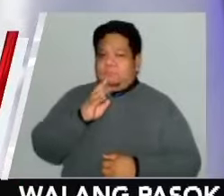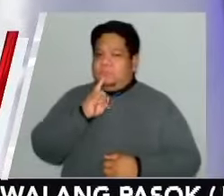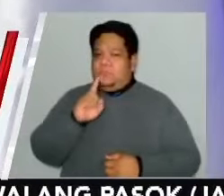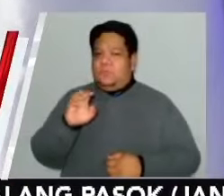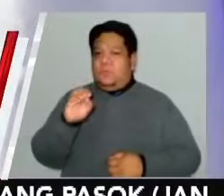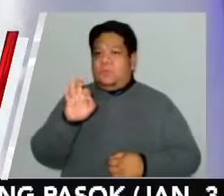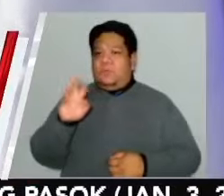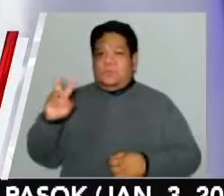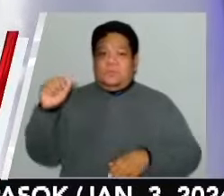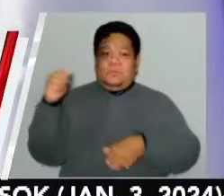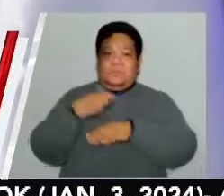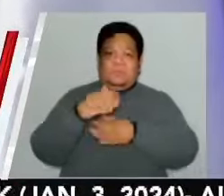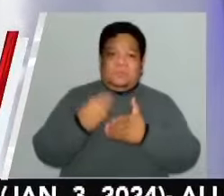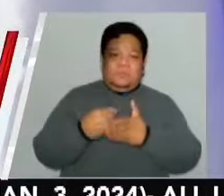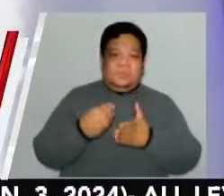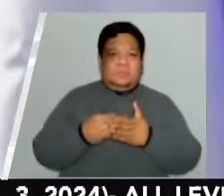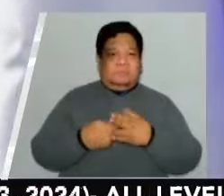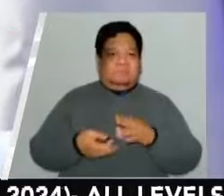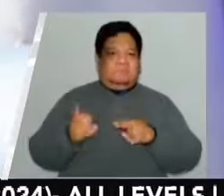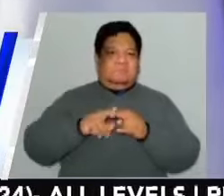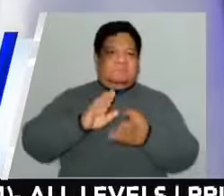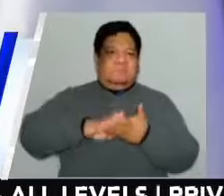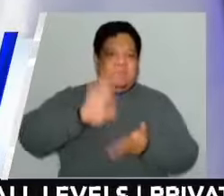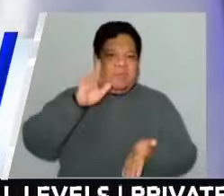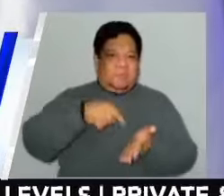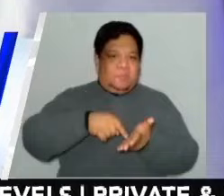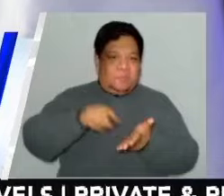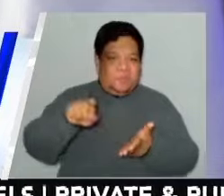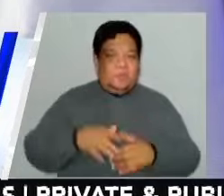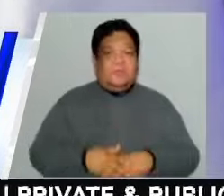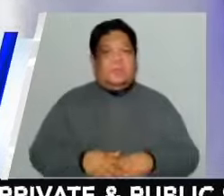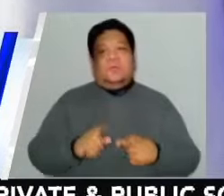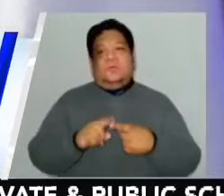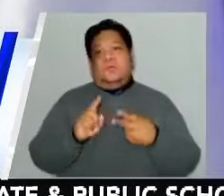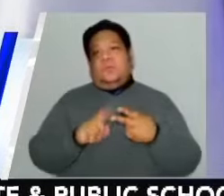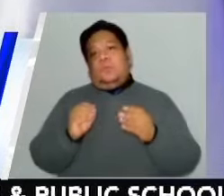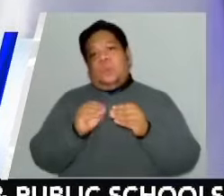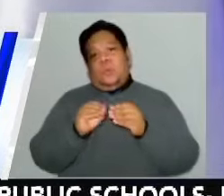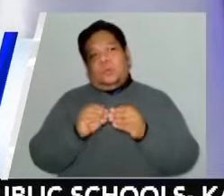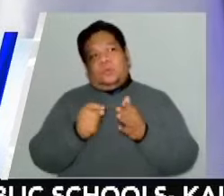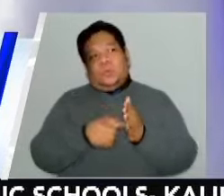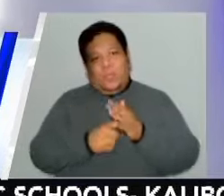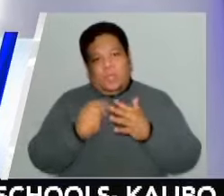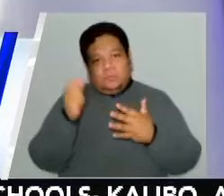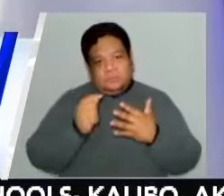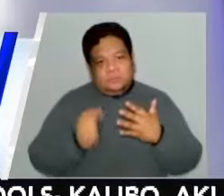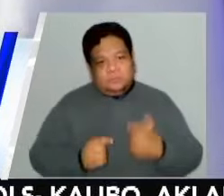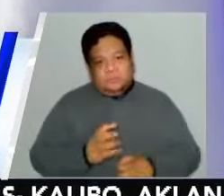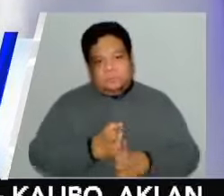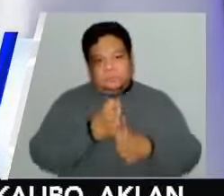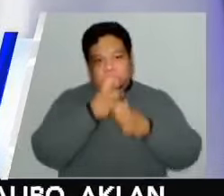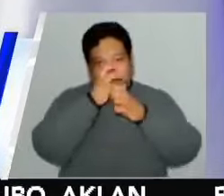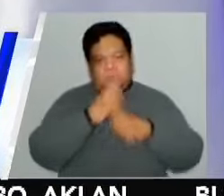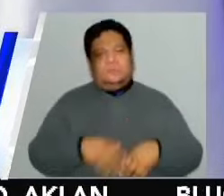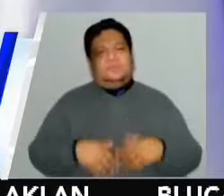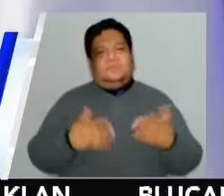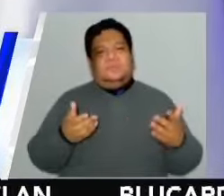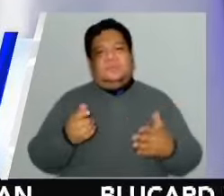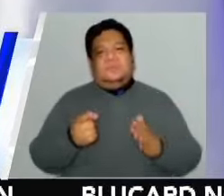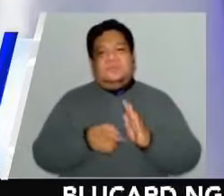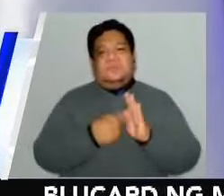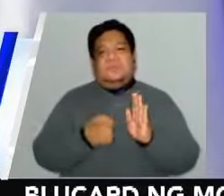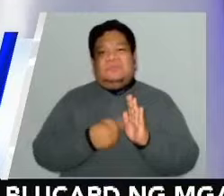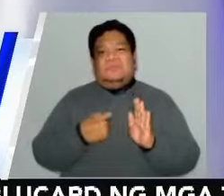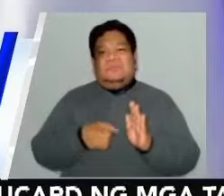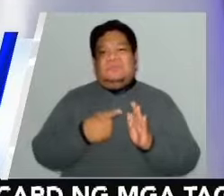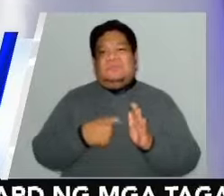in cost, more requirements, stringent requirements, or sometimes de-risking, or sometimes the transactions may